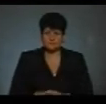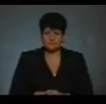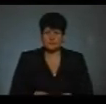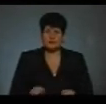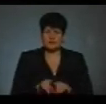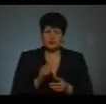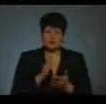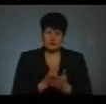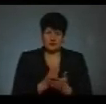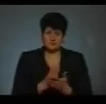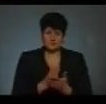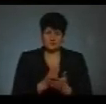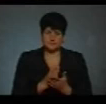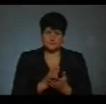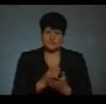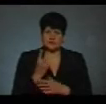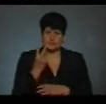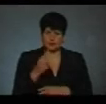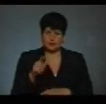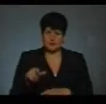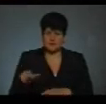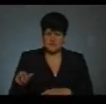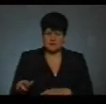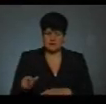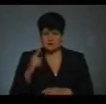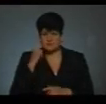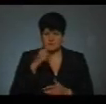Також є 2 пацієнти з підозрою.